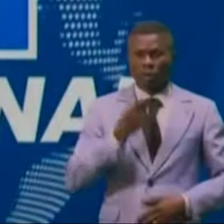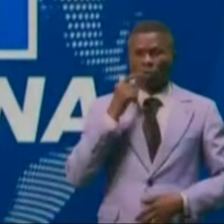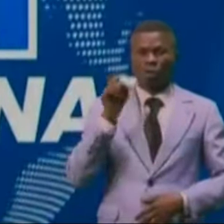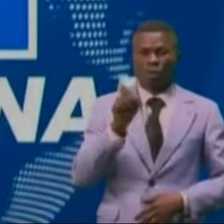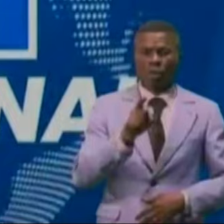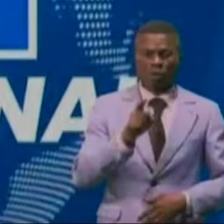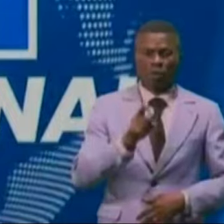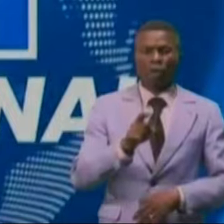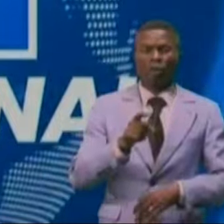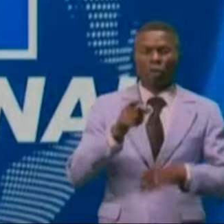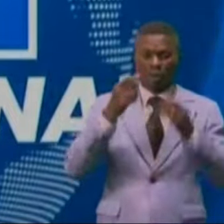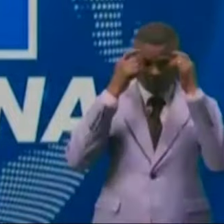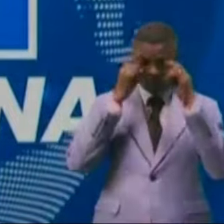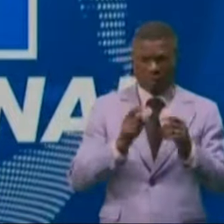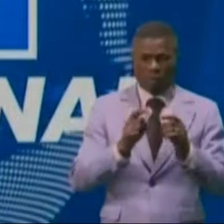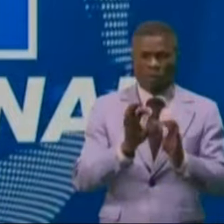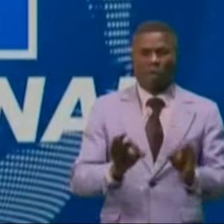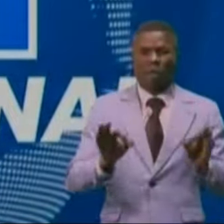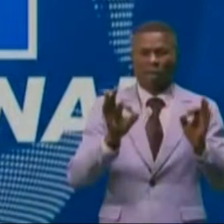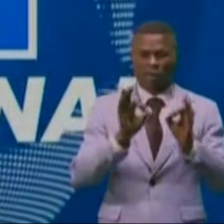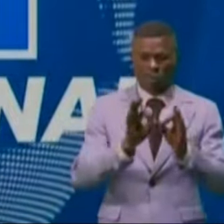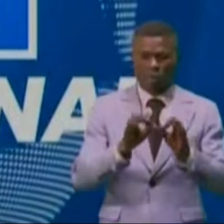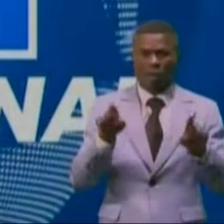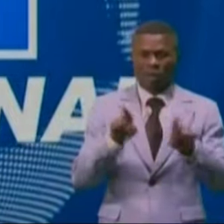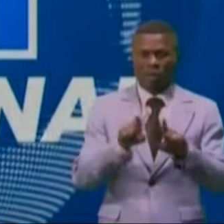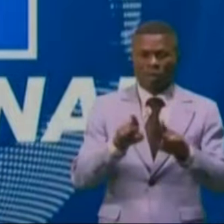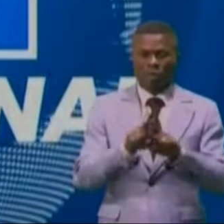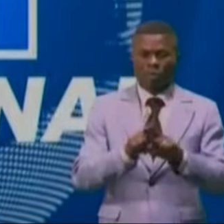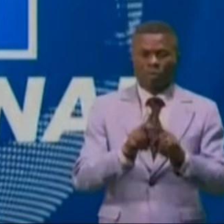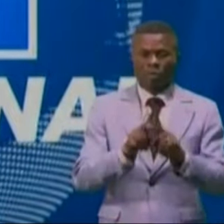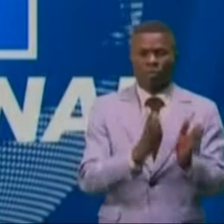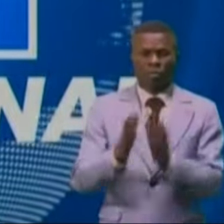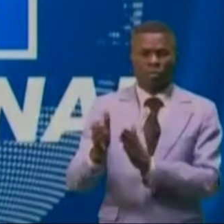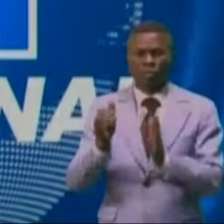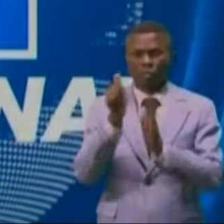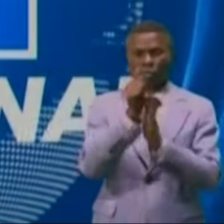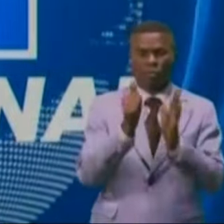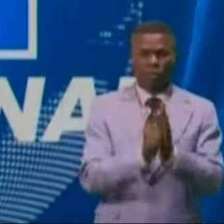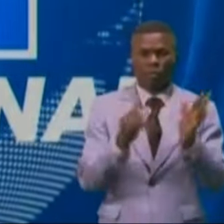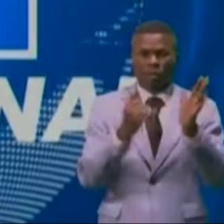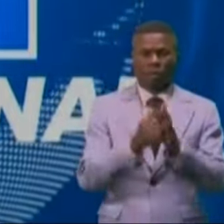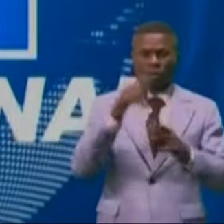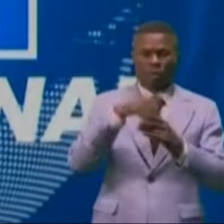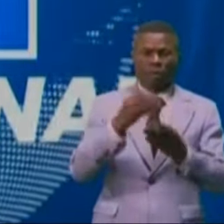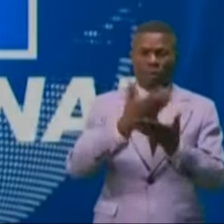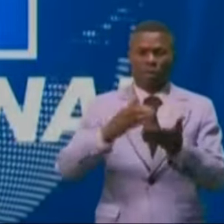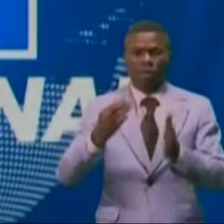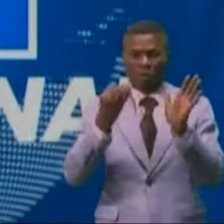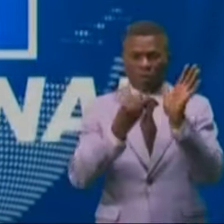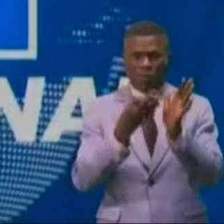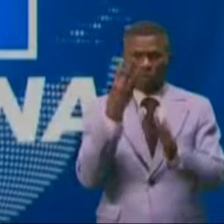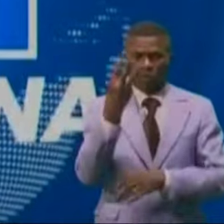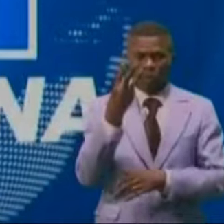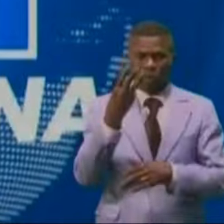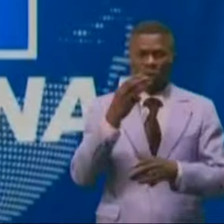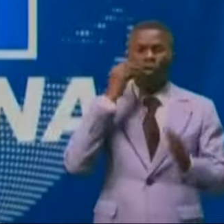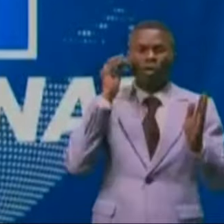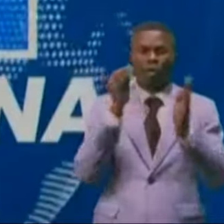mesures conservatoires et ce, conformément aux dispositions de l'article 6 alinéa 3 de l'ordonnance